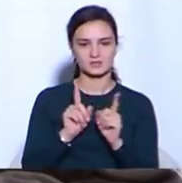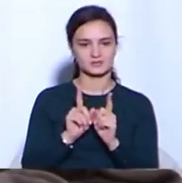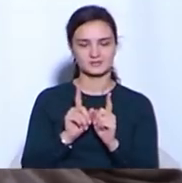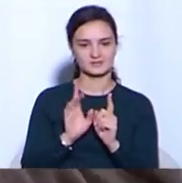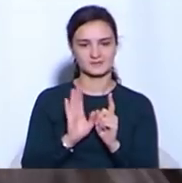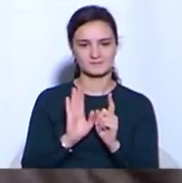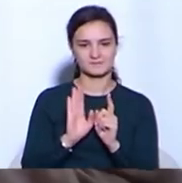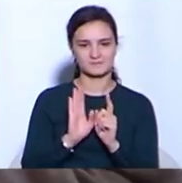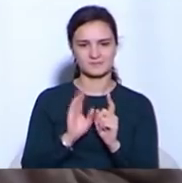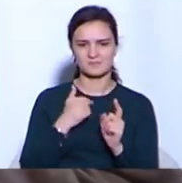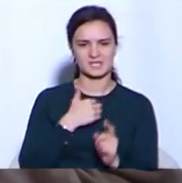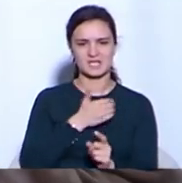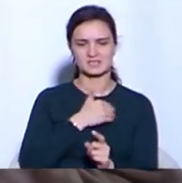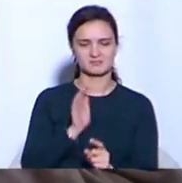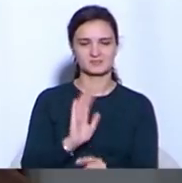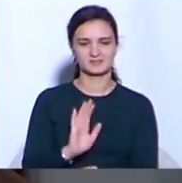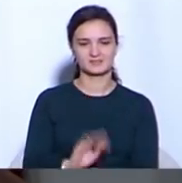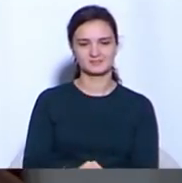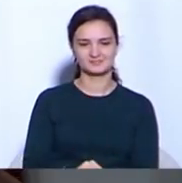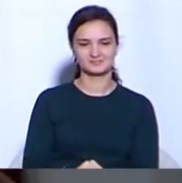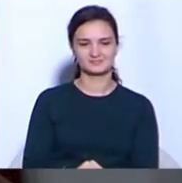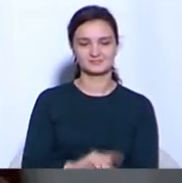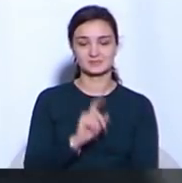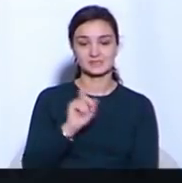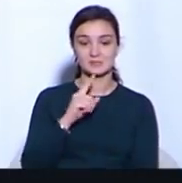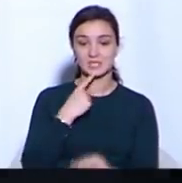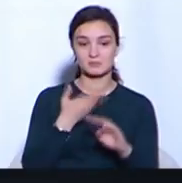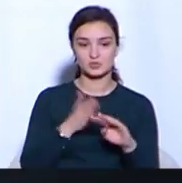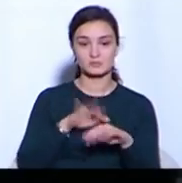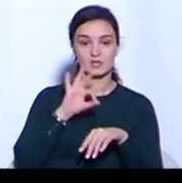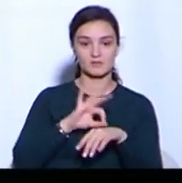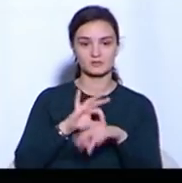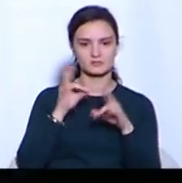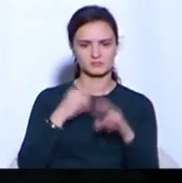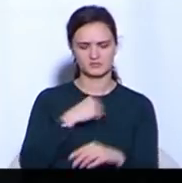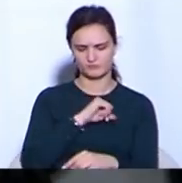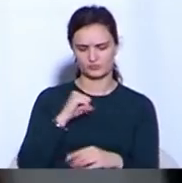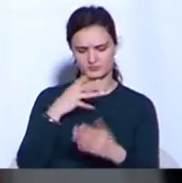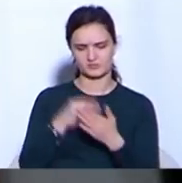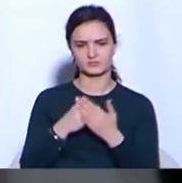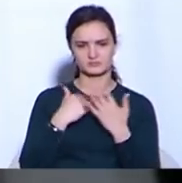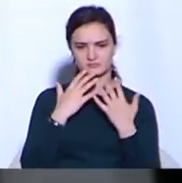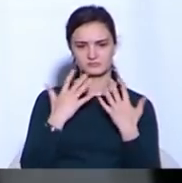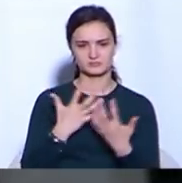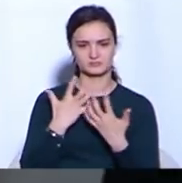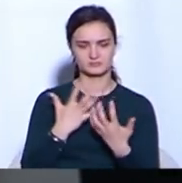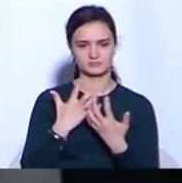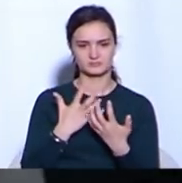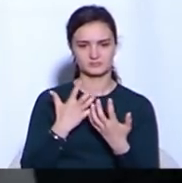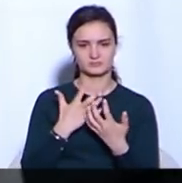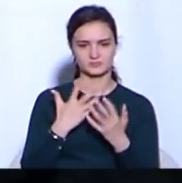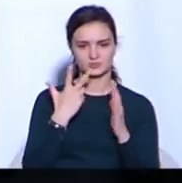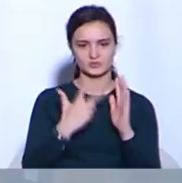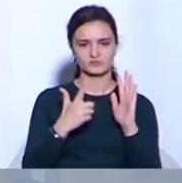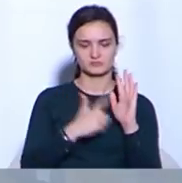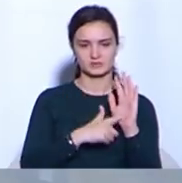აზიარო. არც მინდა გავიგო. რამე რო გამიჭიდება, ავად გავხდები, ხო, მე თვითონ ვირჩენ ჩემ თავს. მამა